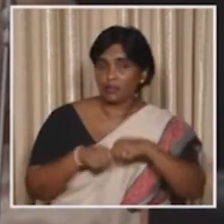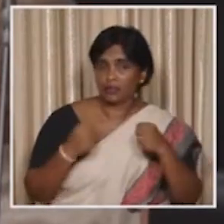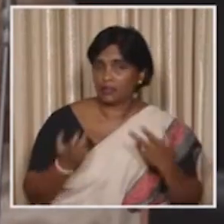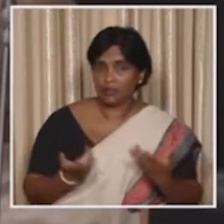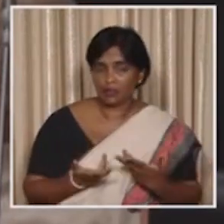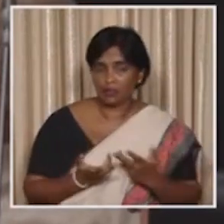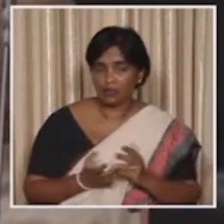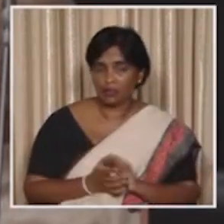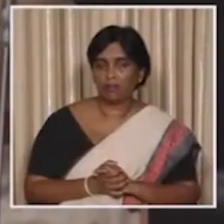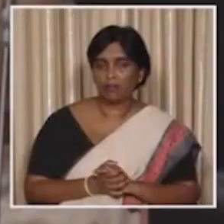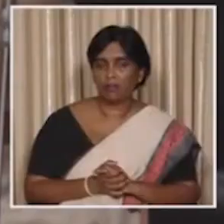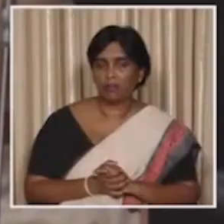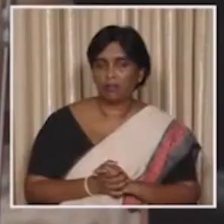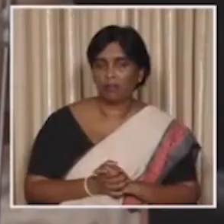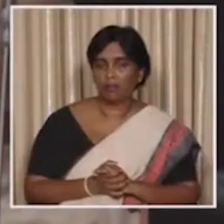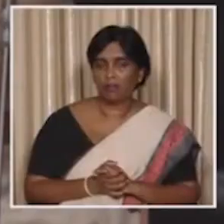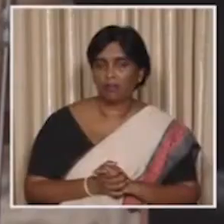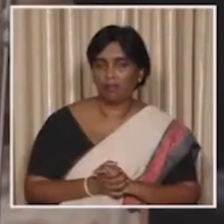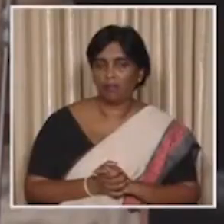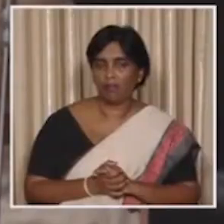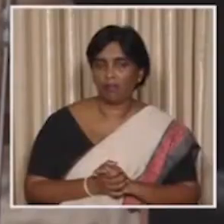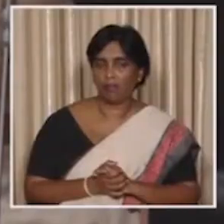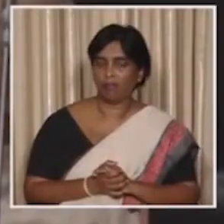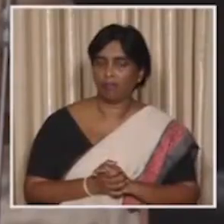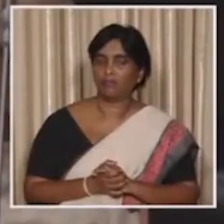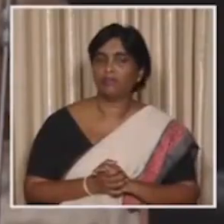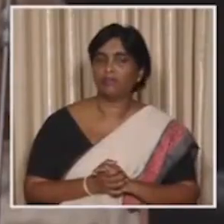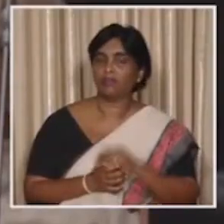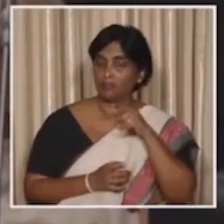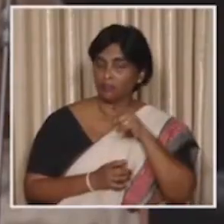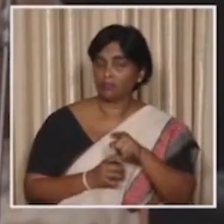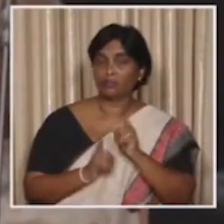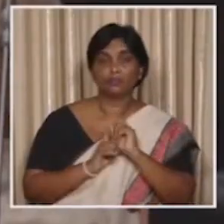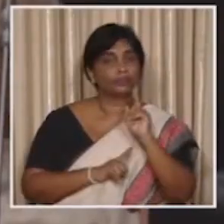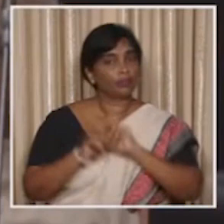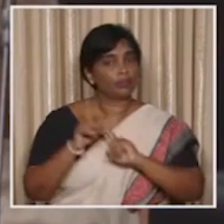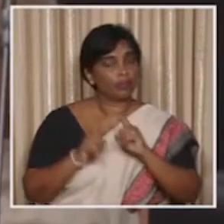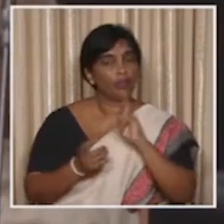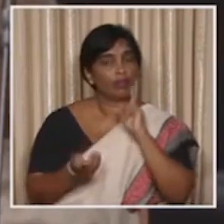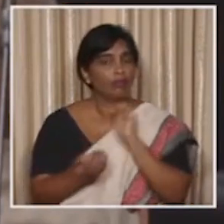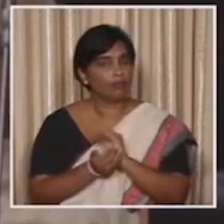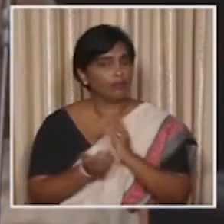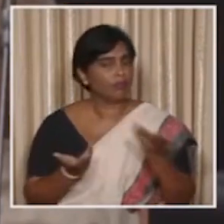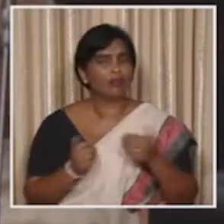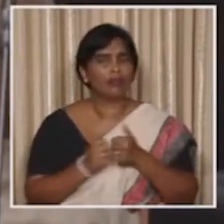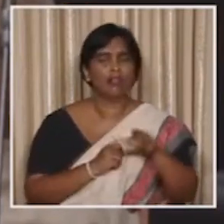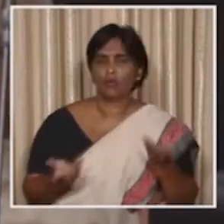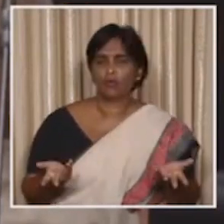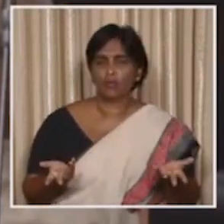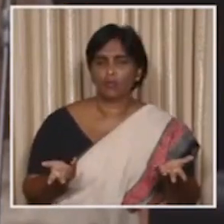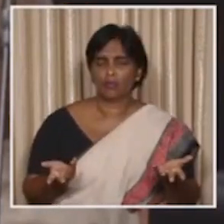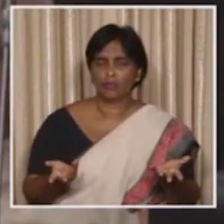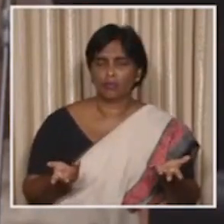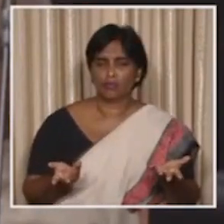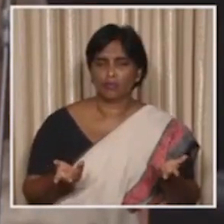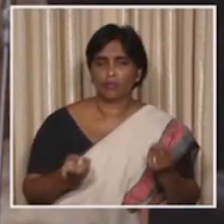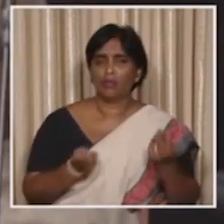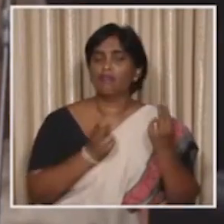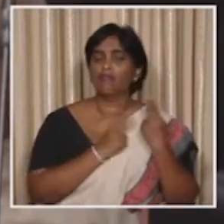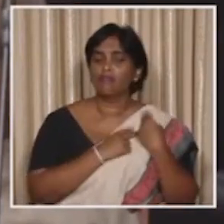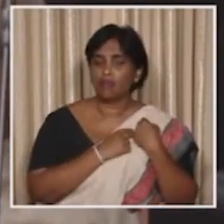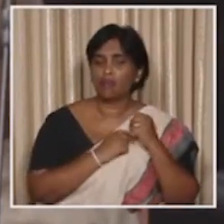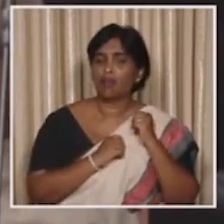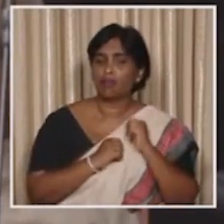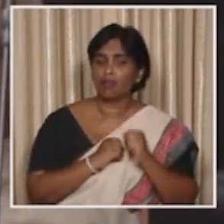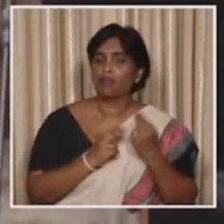if you can't at least protect your parliament then what's the use ඉතින් අපි ඕනනම් මේ ඔක්කොම විභාග කරලා බලමු කවුද වග කියන්නේ කියලා